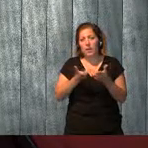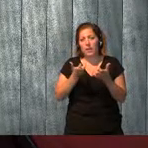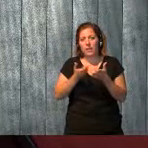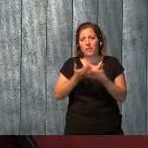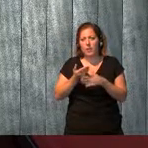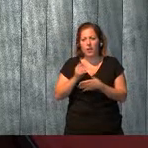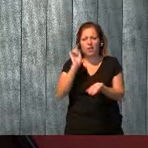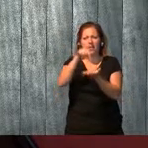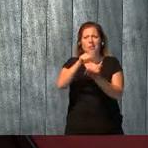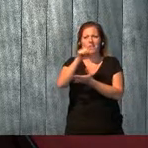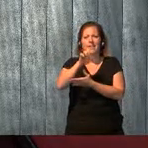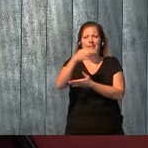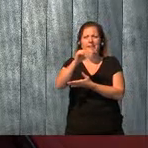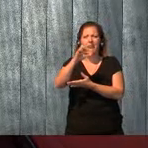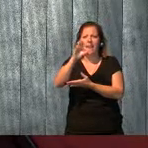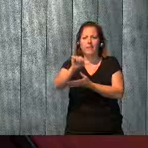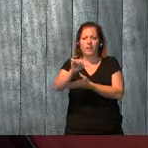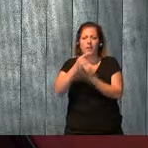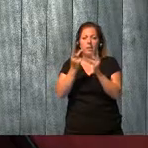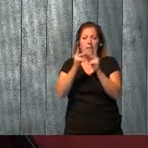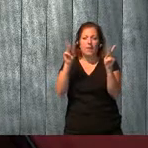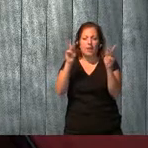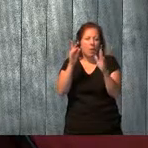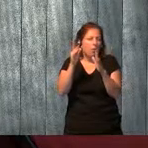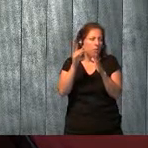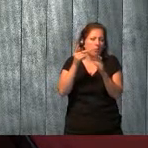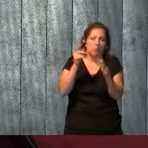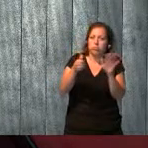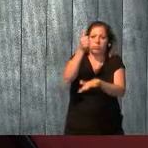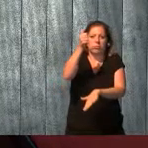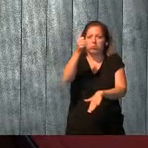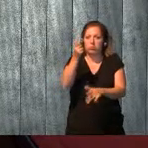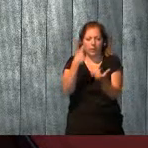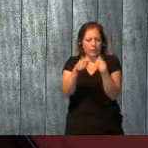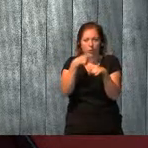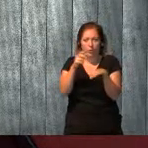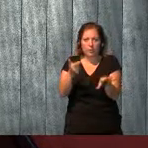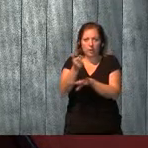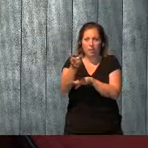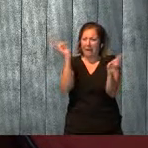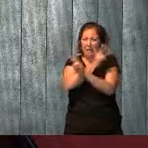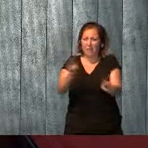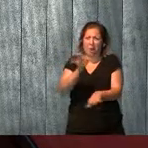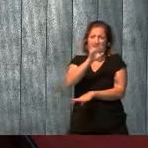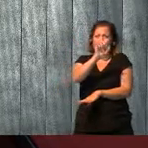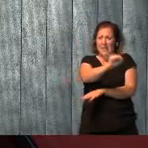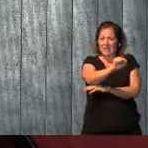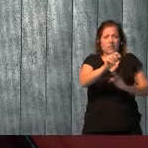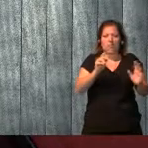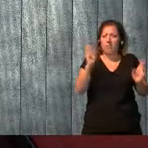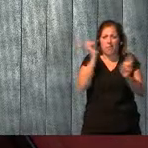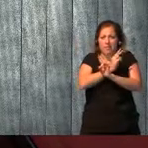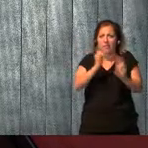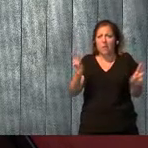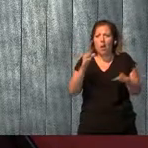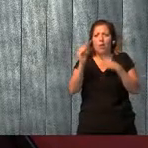Zenata une ville modèle écologique durable. Elle ne ressemble en rien à Fès, ni